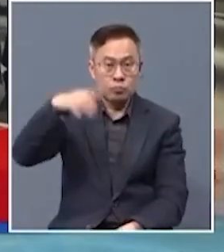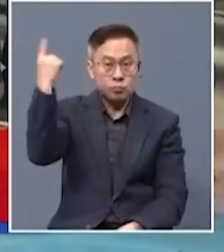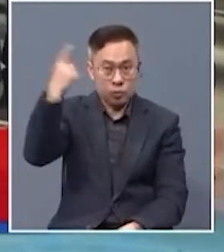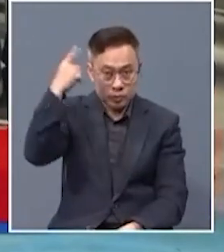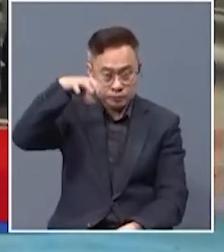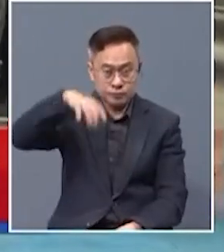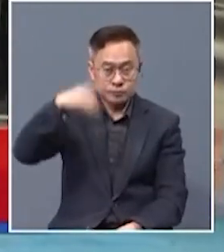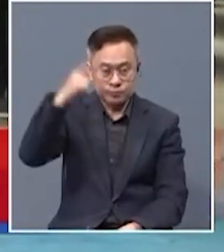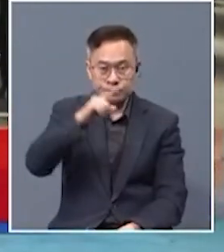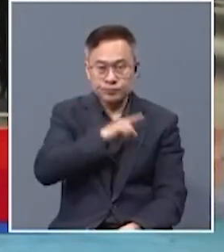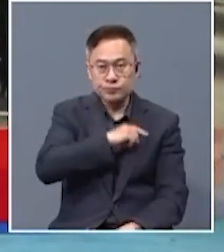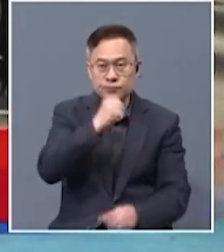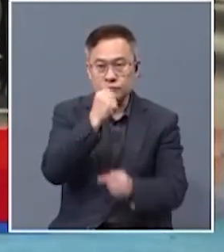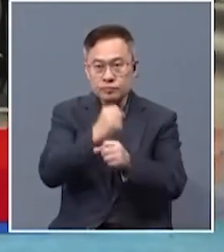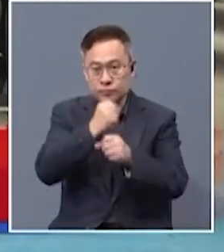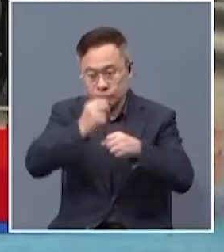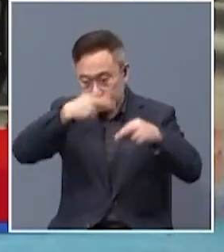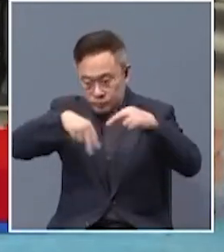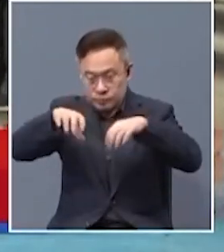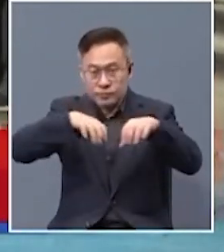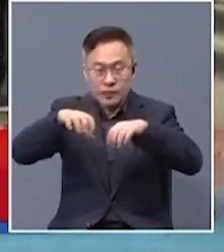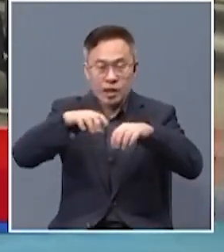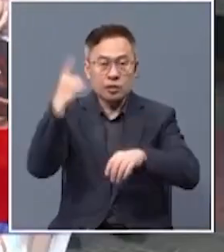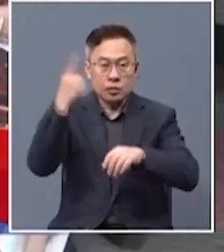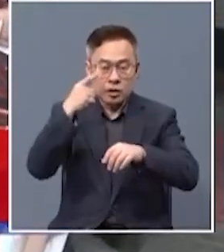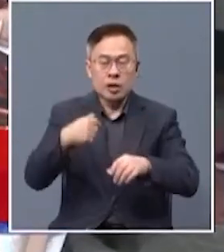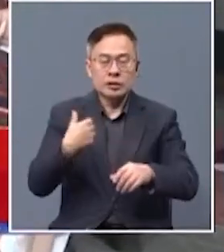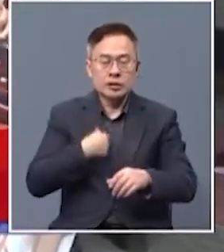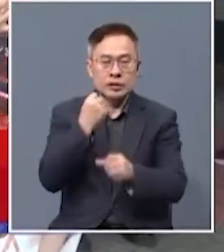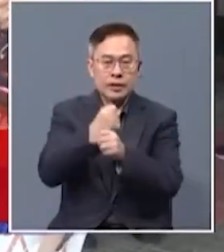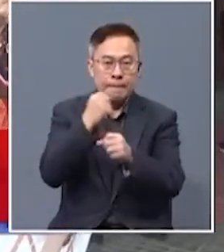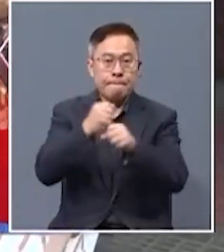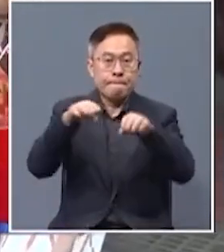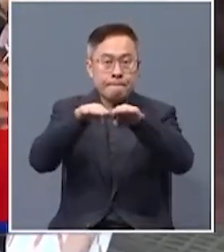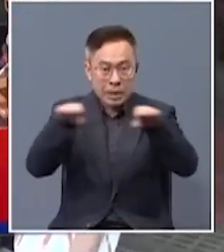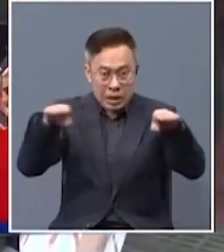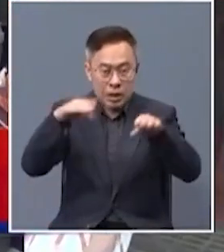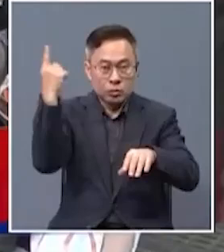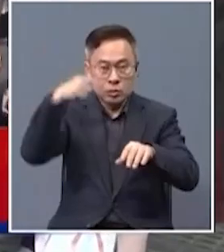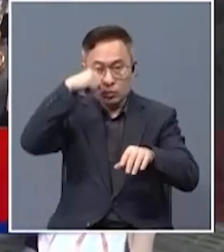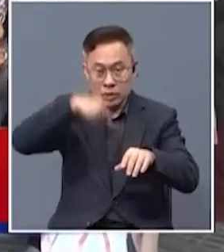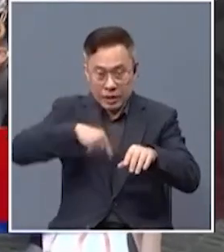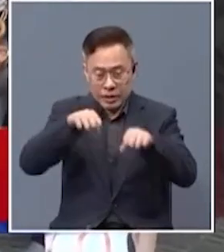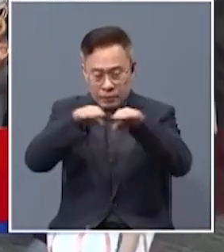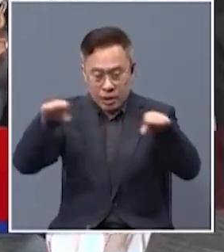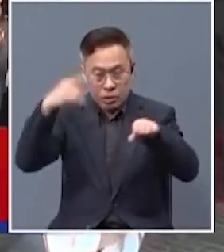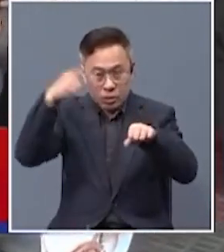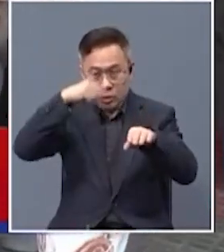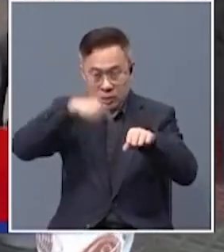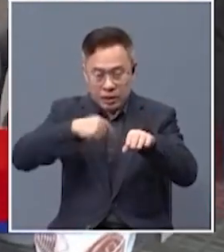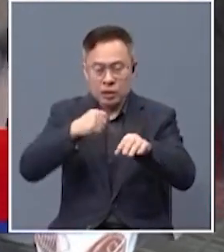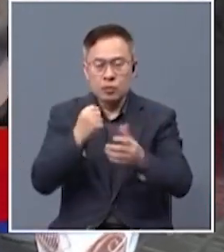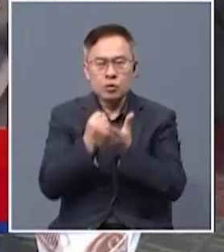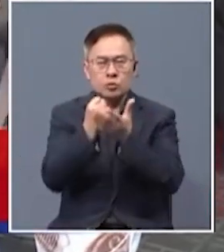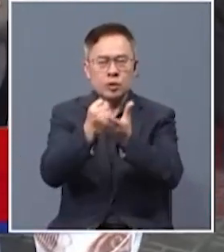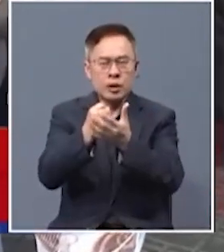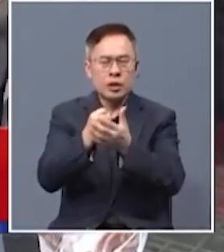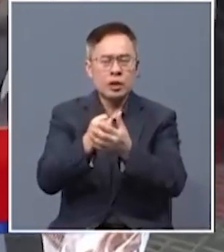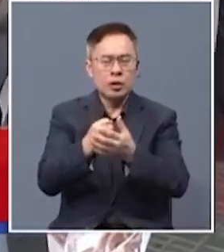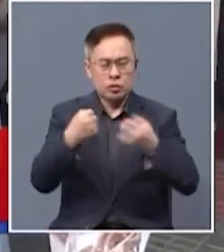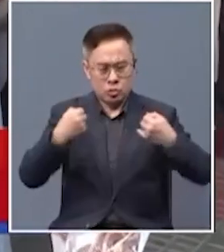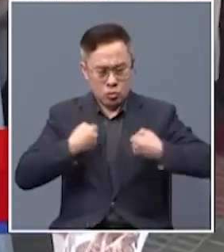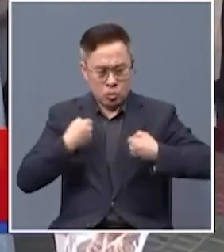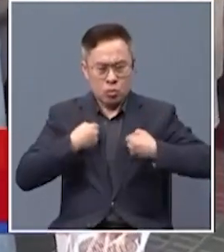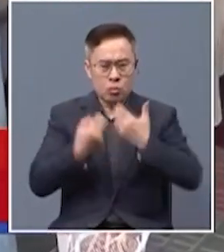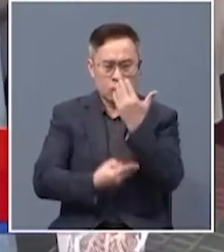ฒนาซัพพลายไซด์ด้านการท่องเที่ยวได้นำมาตรฐานการท่องเที่ยวไทยค่ะมาใช้เป็นเครื่องมือยกระดับผู้ประกอบการและชุมชน